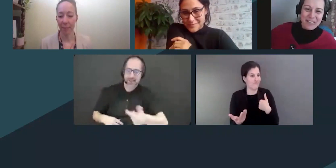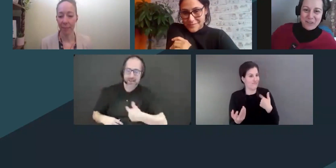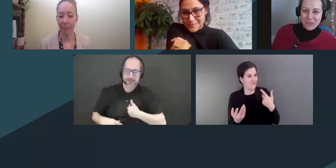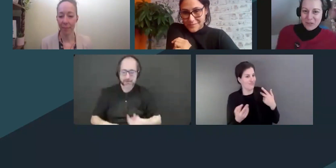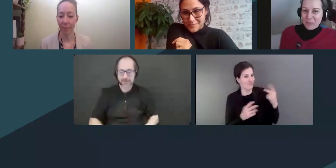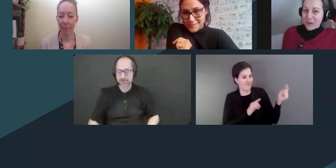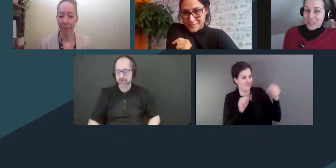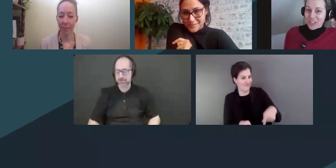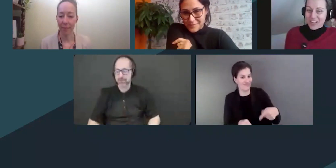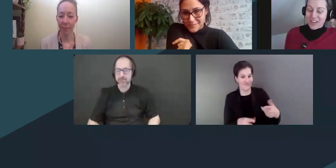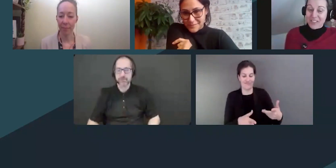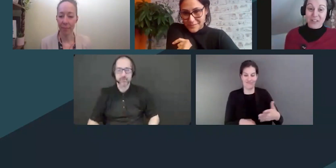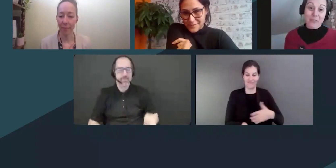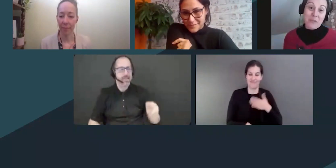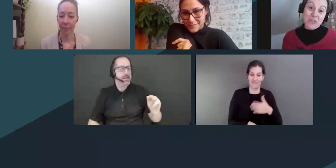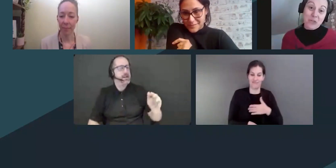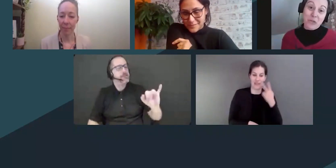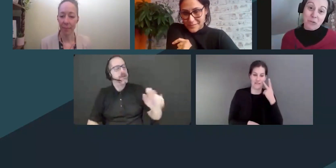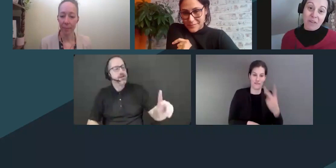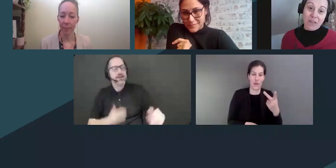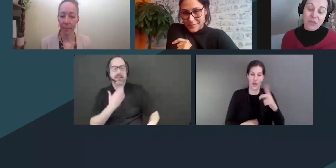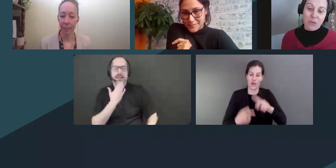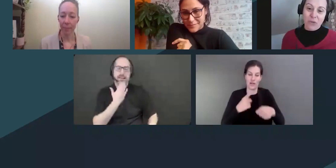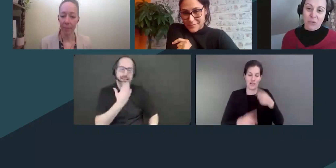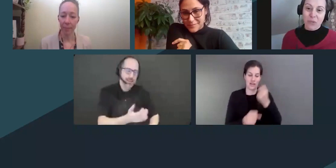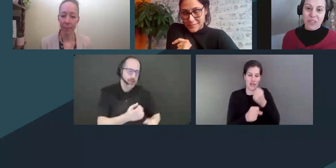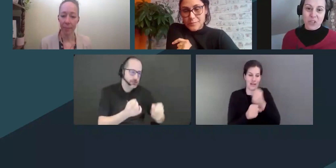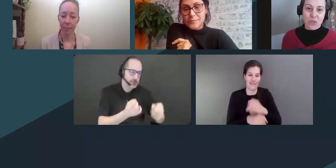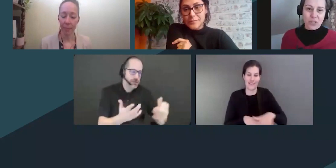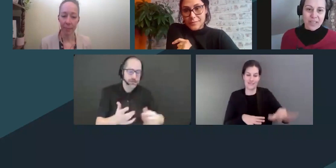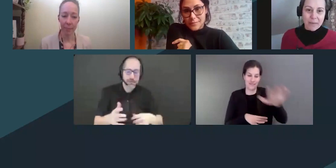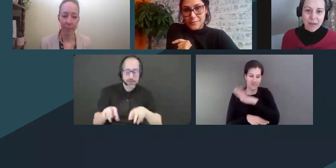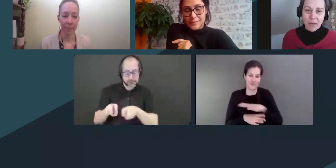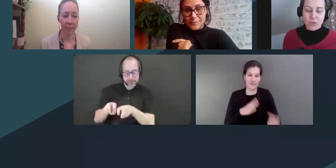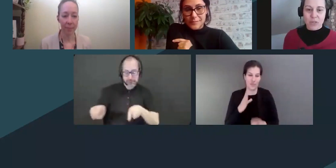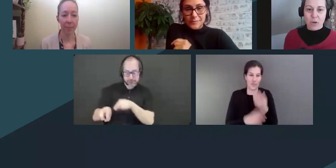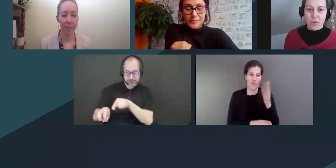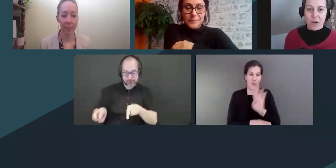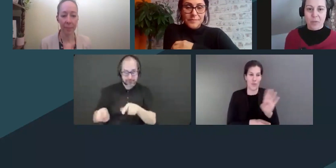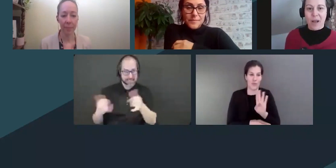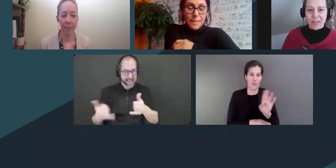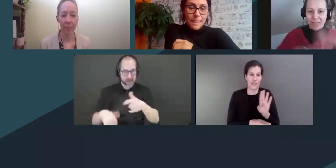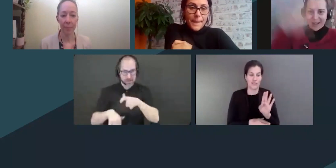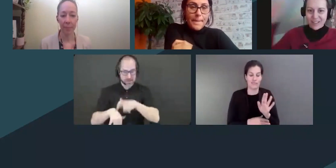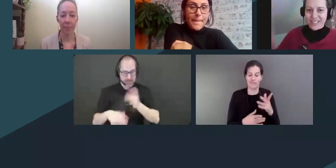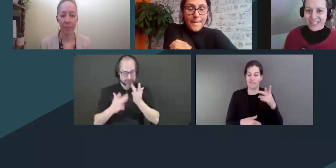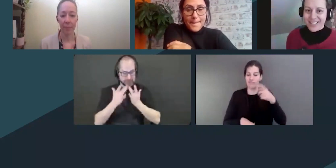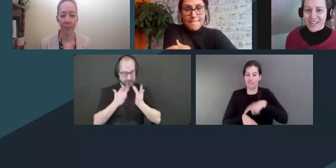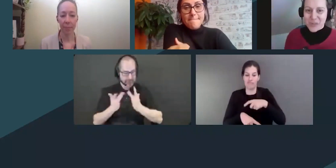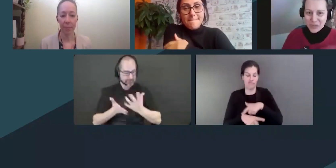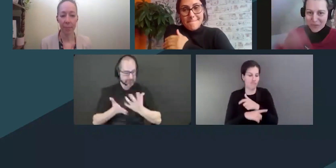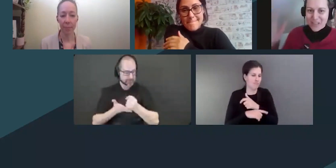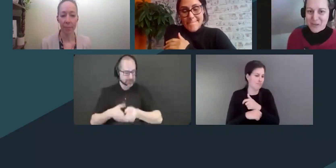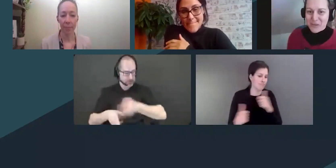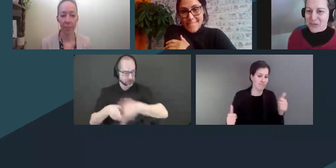beaucoup à, aux trois. Nous sommes un petit peu en retard.